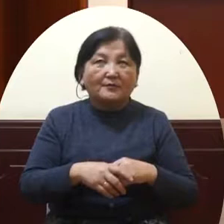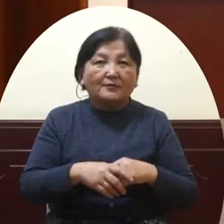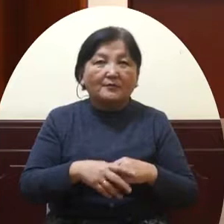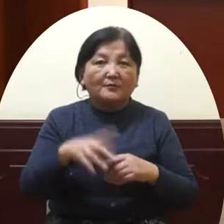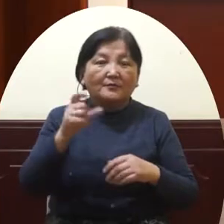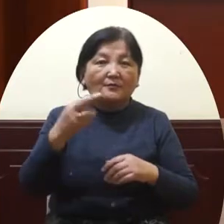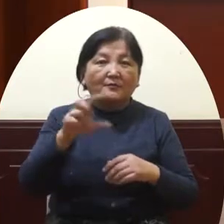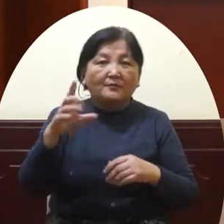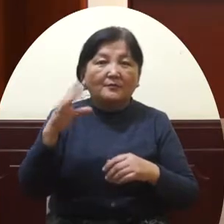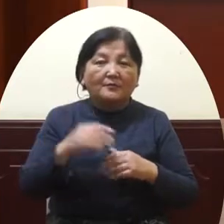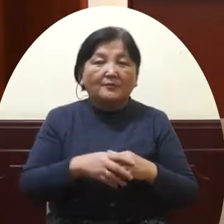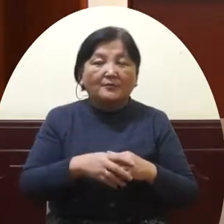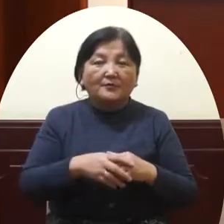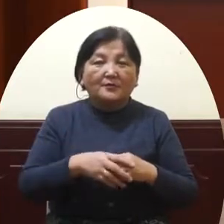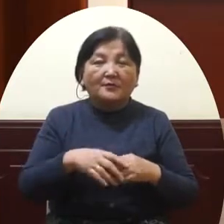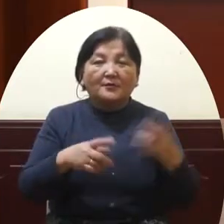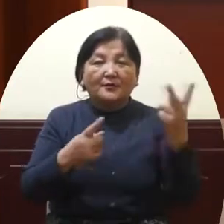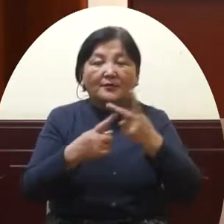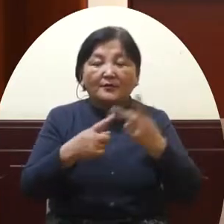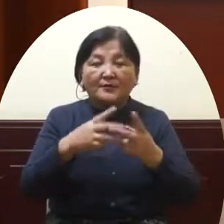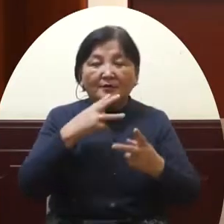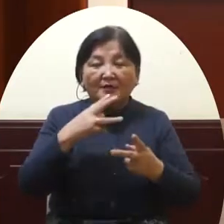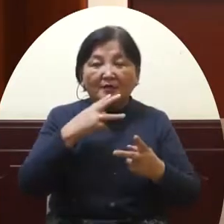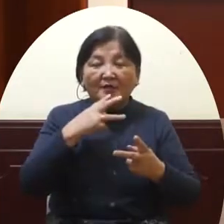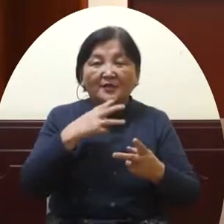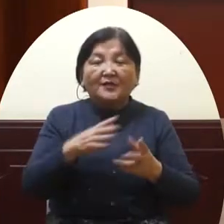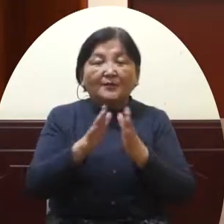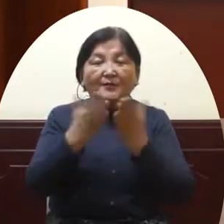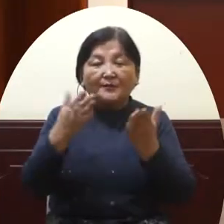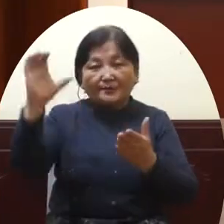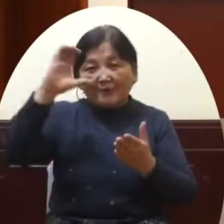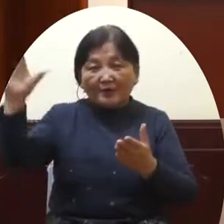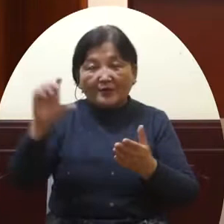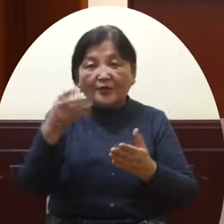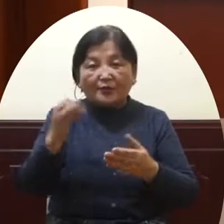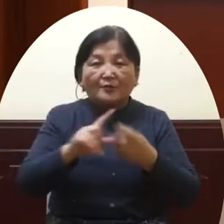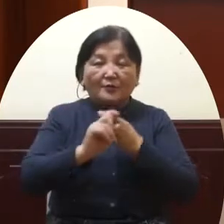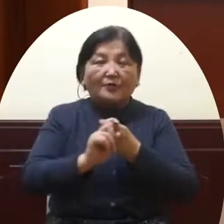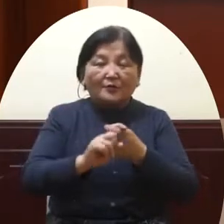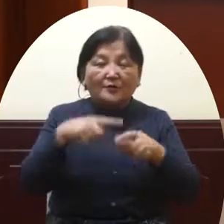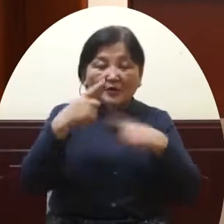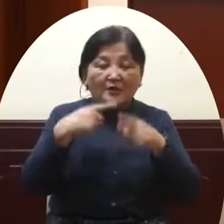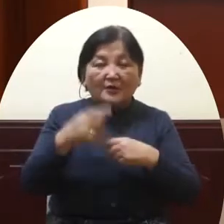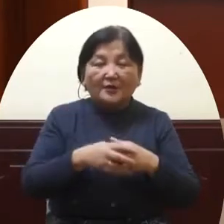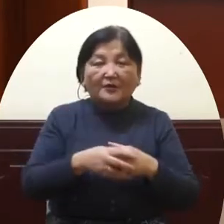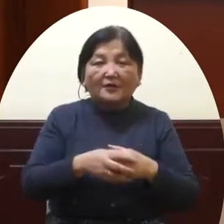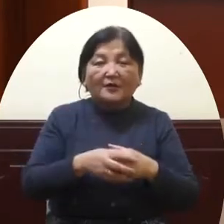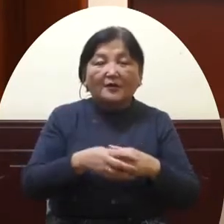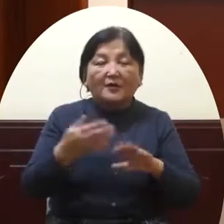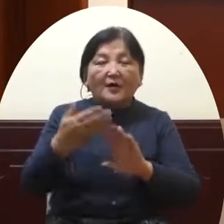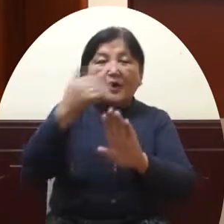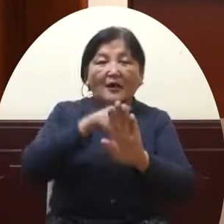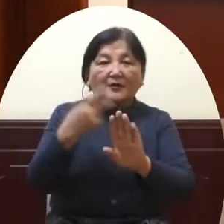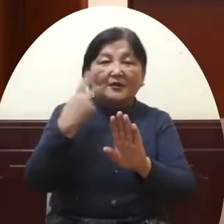байсан гэдэг нь хэлсэн юм. Тэгээд мэдээж бас та түр хэрхэн мэдээллийг нэлээдчих ярьлаа. Тэгээд хэрхэн мэдээлэл гэдэг бол миний бодлоор харьцан уурьдаа амтаа